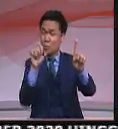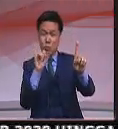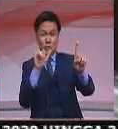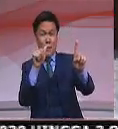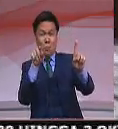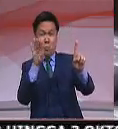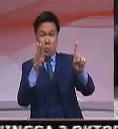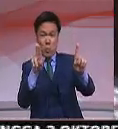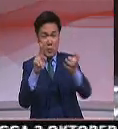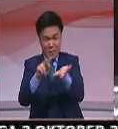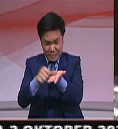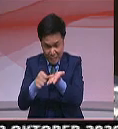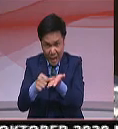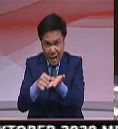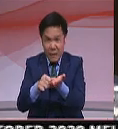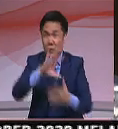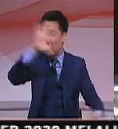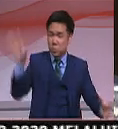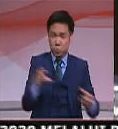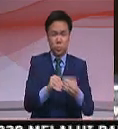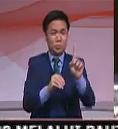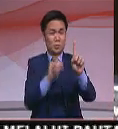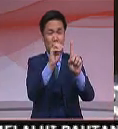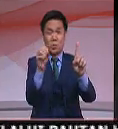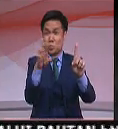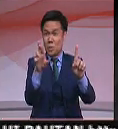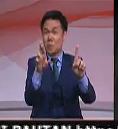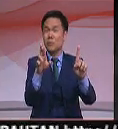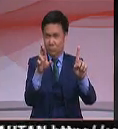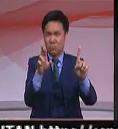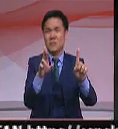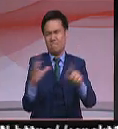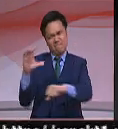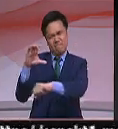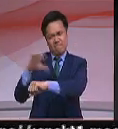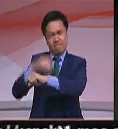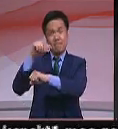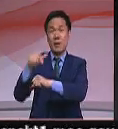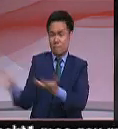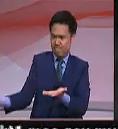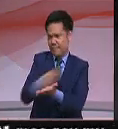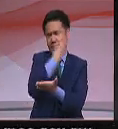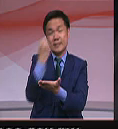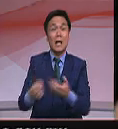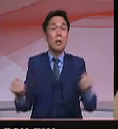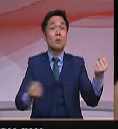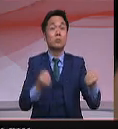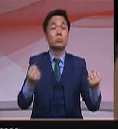1.5 kilogram syabu, kesemua bernilai hampir RM100,000. 8 kenderaan disita termasuk barang kemas dan wang tunai